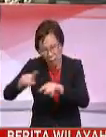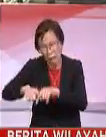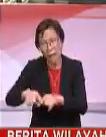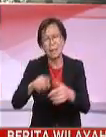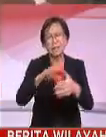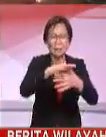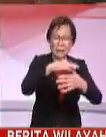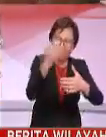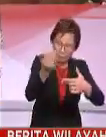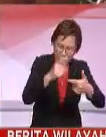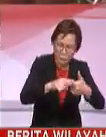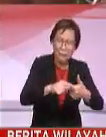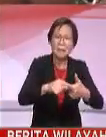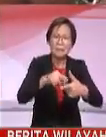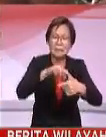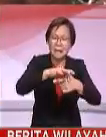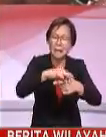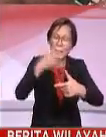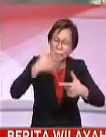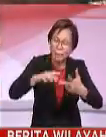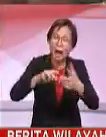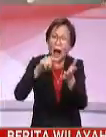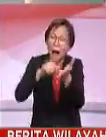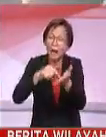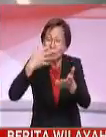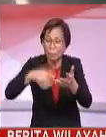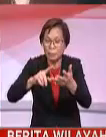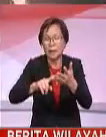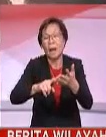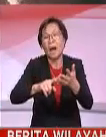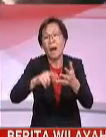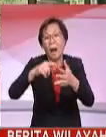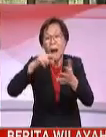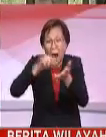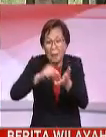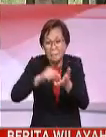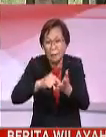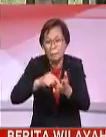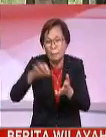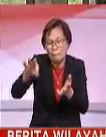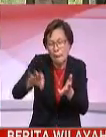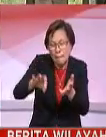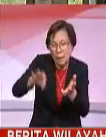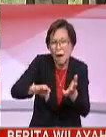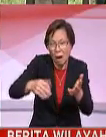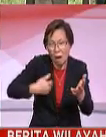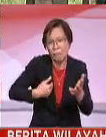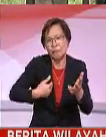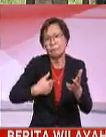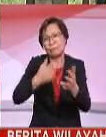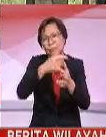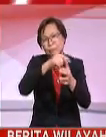daging biasa, daging pedas dan ayam lada hitam. Turut...